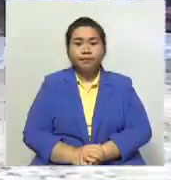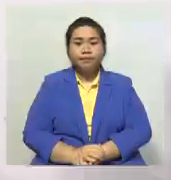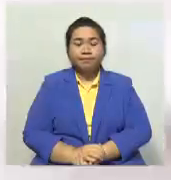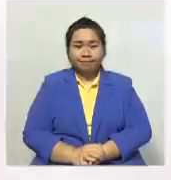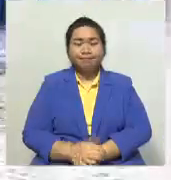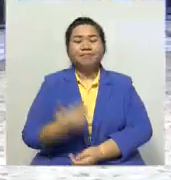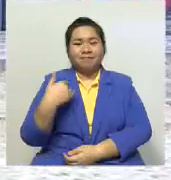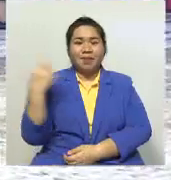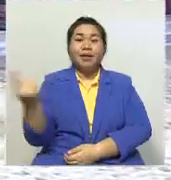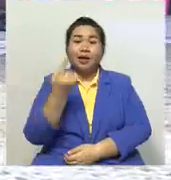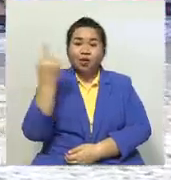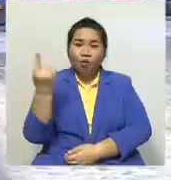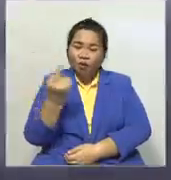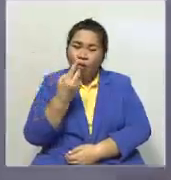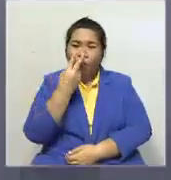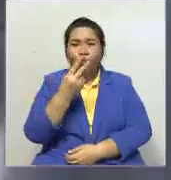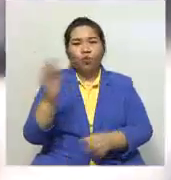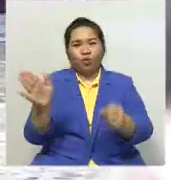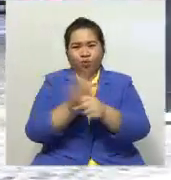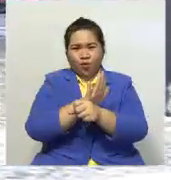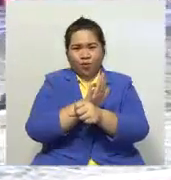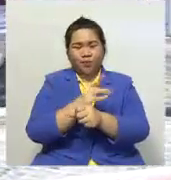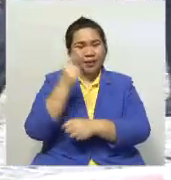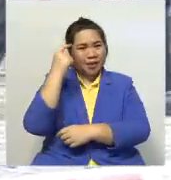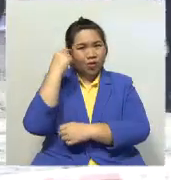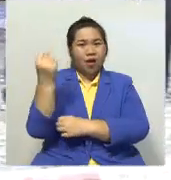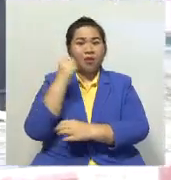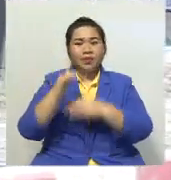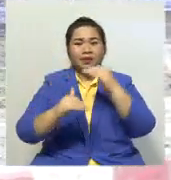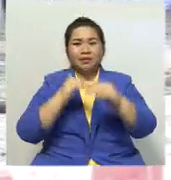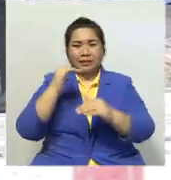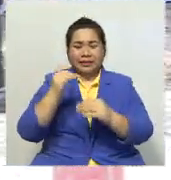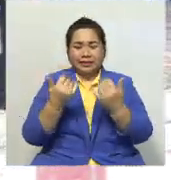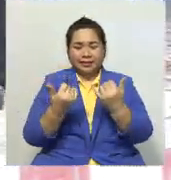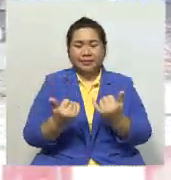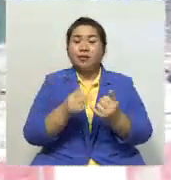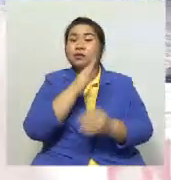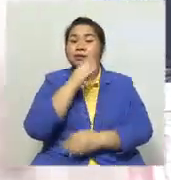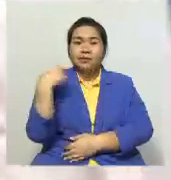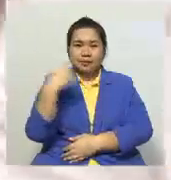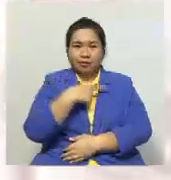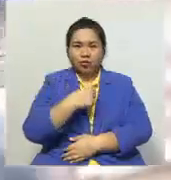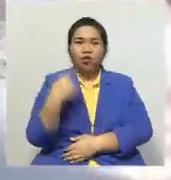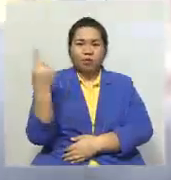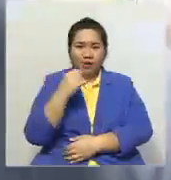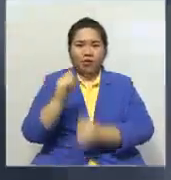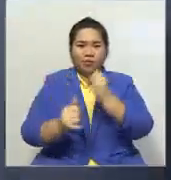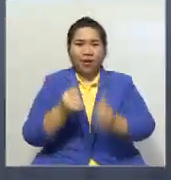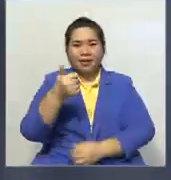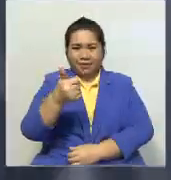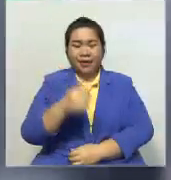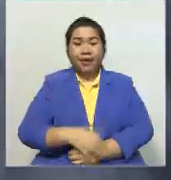เห็นการท่องเที่ยวที่เรียกว่าครบรถแบบนี้นะคะเชื่อว่าอำนาจเจริญจะเป็นอีกหนึ่งทางเลือกที่คุณผู้ชมสนใจเดินทางมาท่องเที่ยวส่วนภ